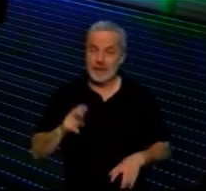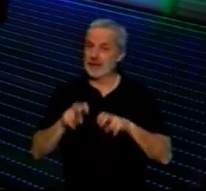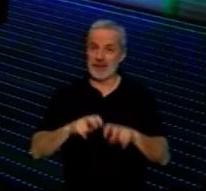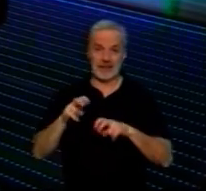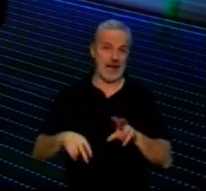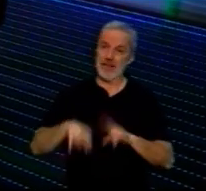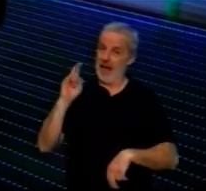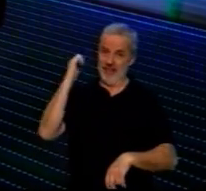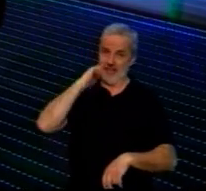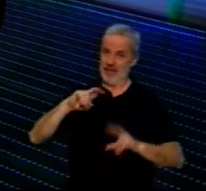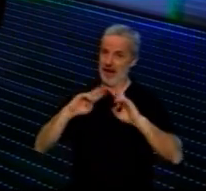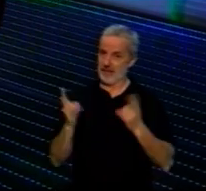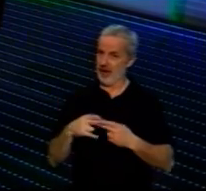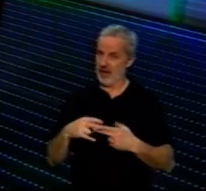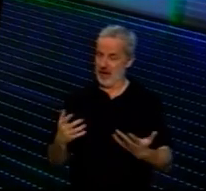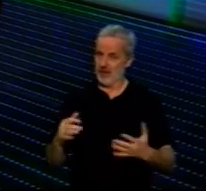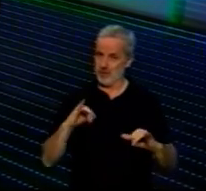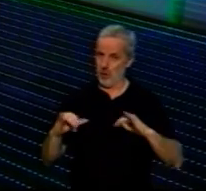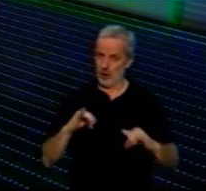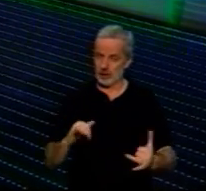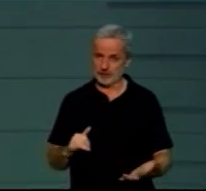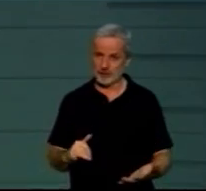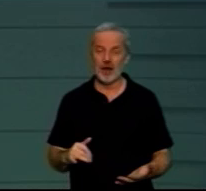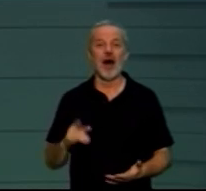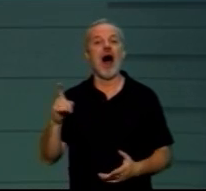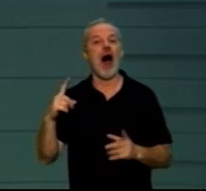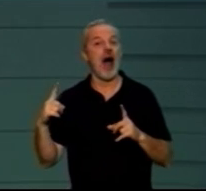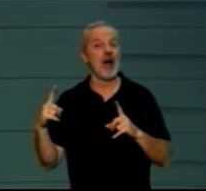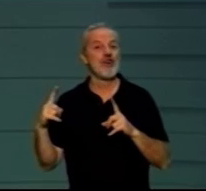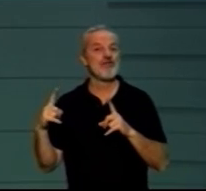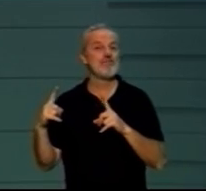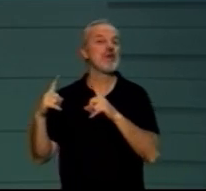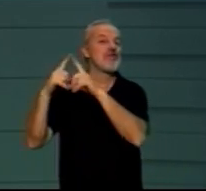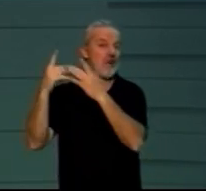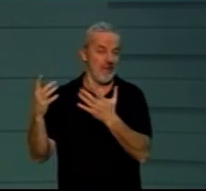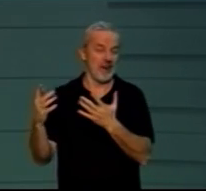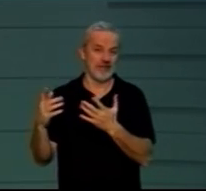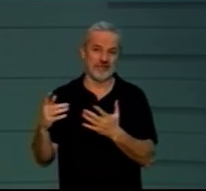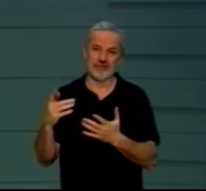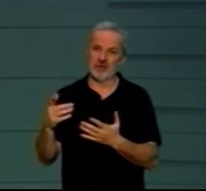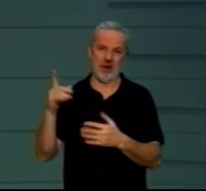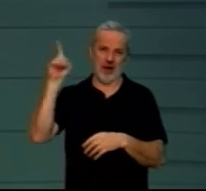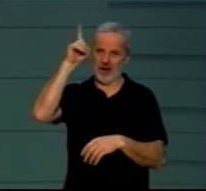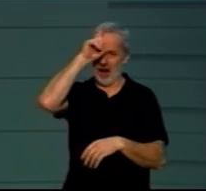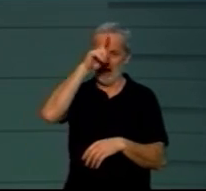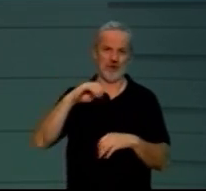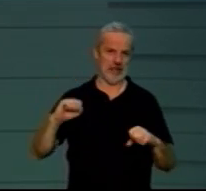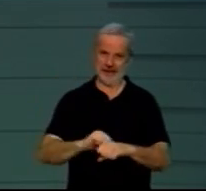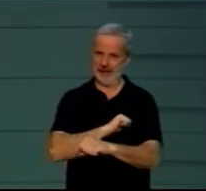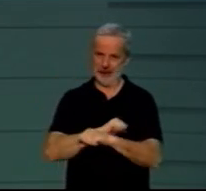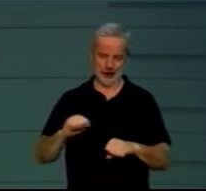na světě. A v té vrcholové podobě si myslím, že opravdu královna je silniční